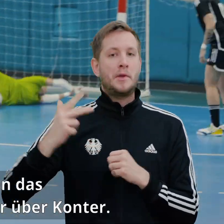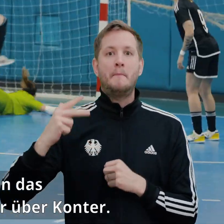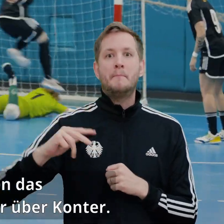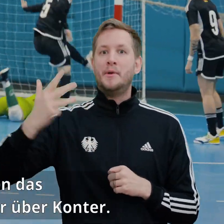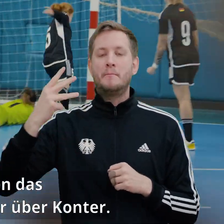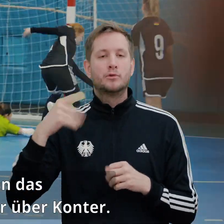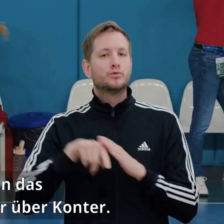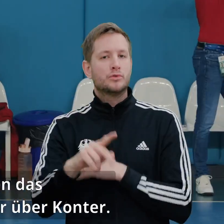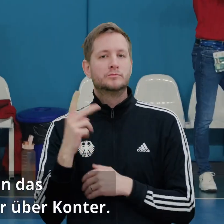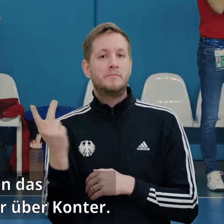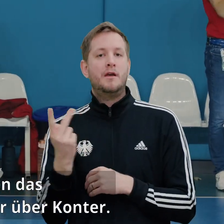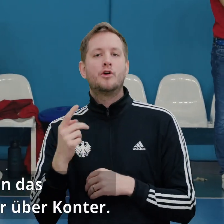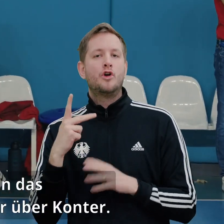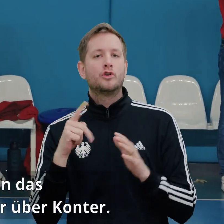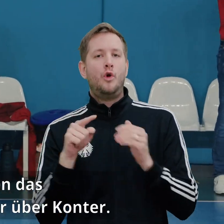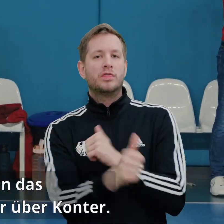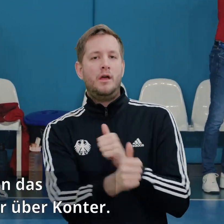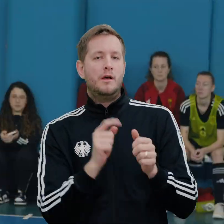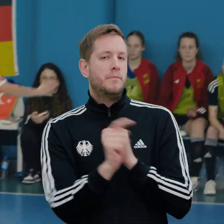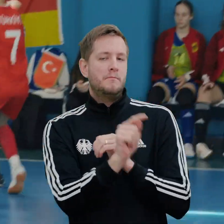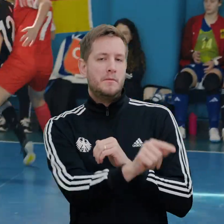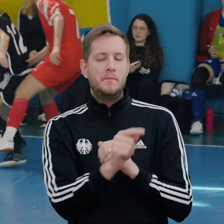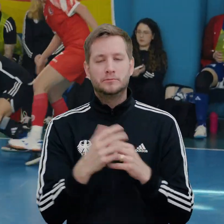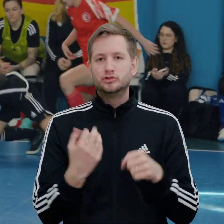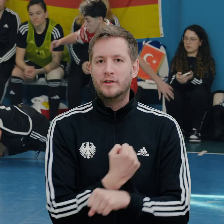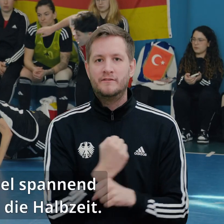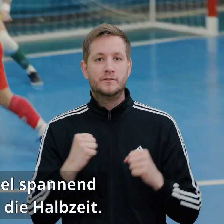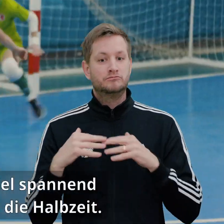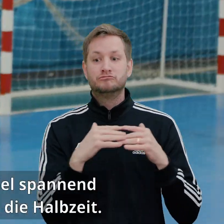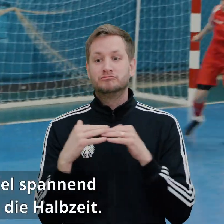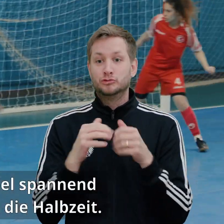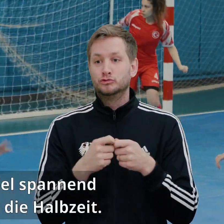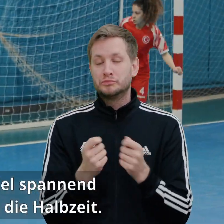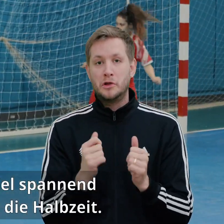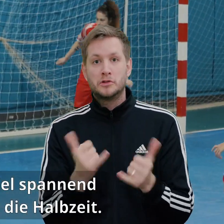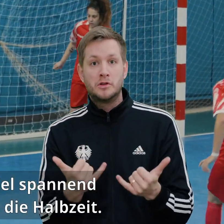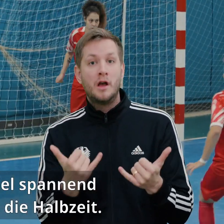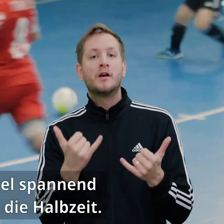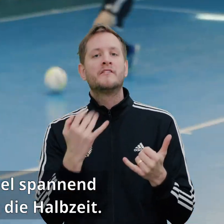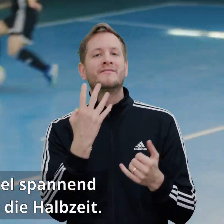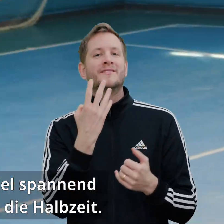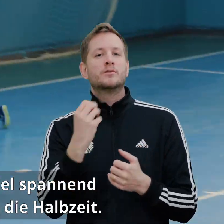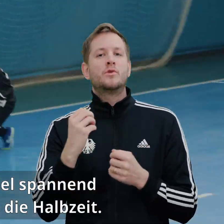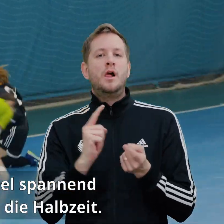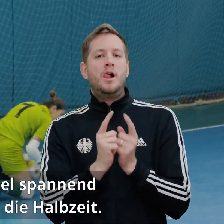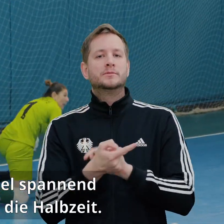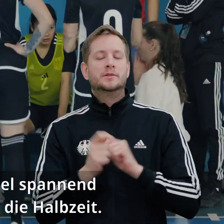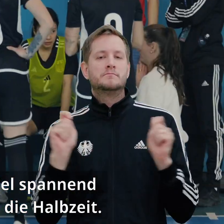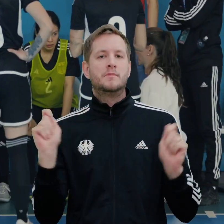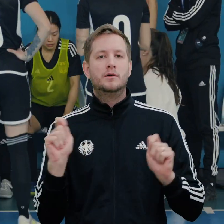Daraufhin fielen das dritte und das vierte Tor über Konter. Dennoch blieb das Spiel spannend und es ging mit 4:0 in die